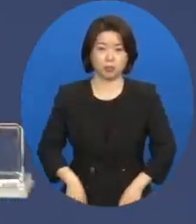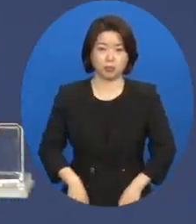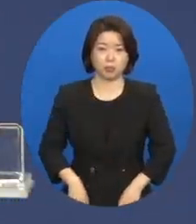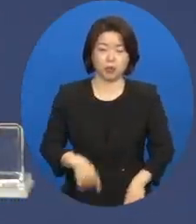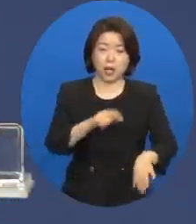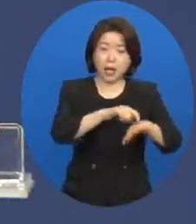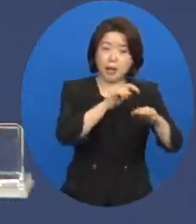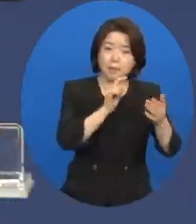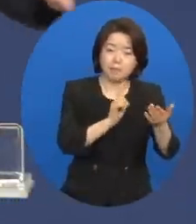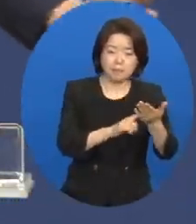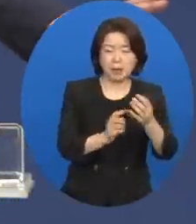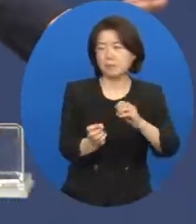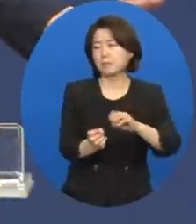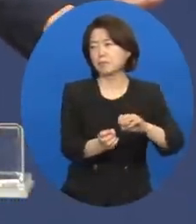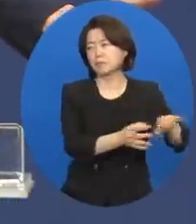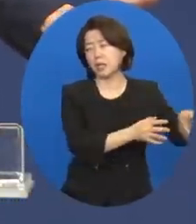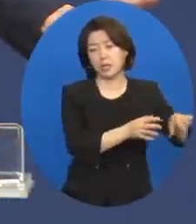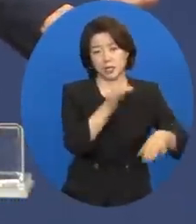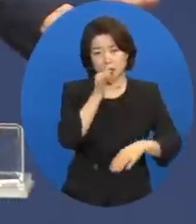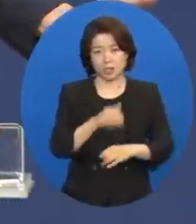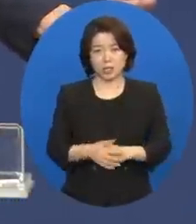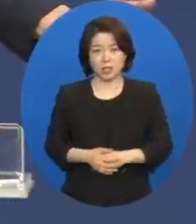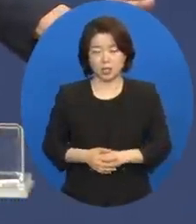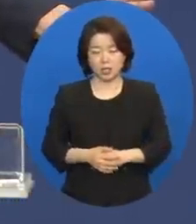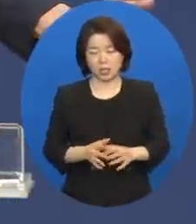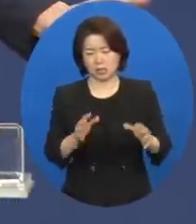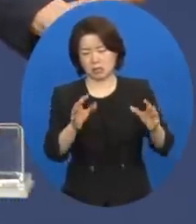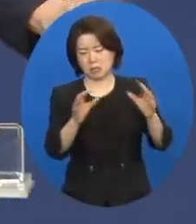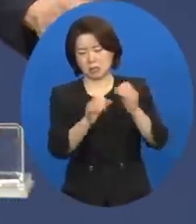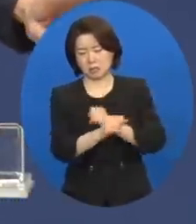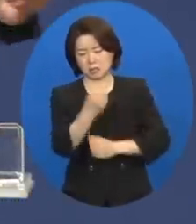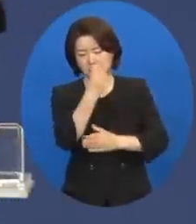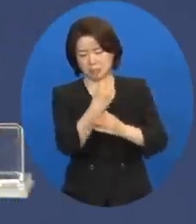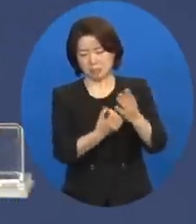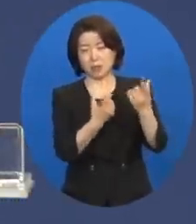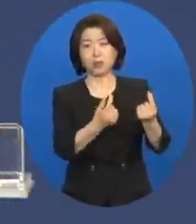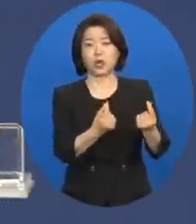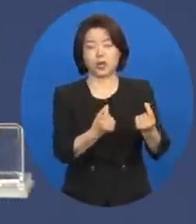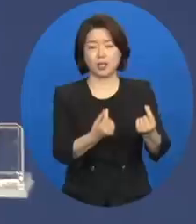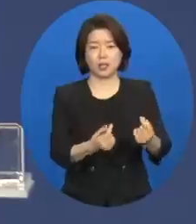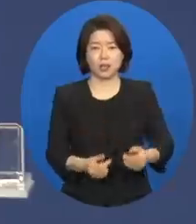마음이 버려져 있는 거예요. 황폐해요.